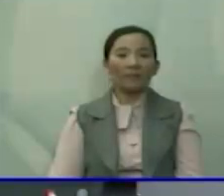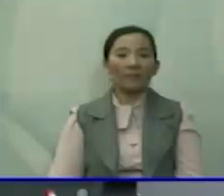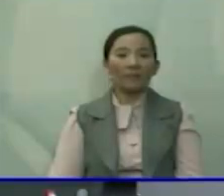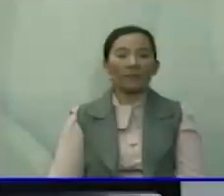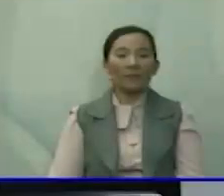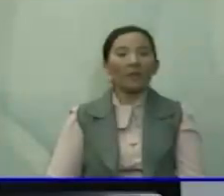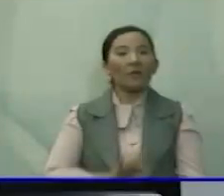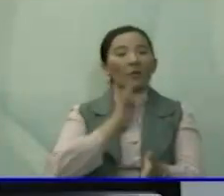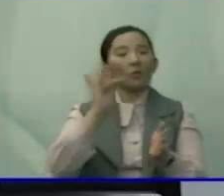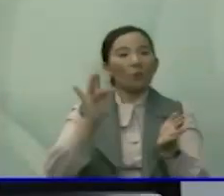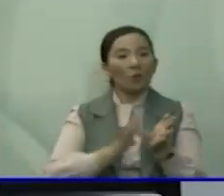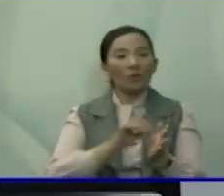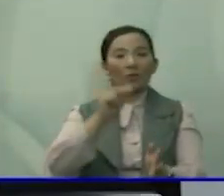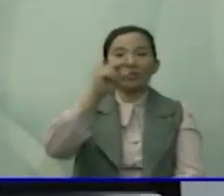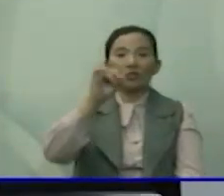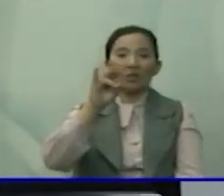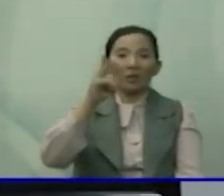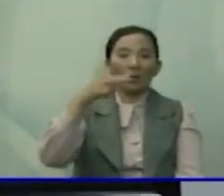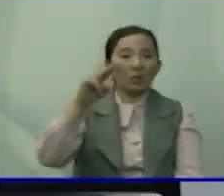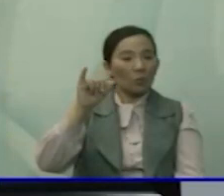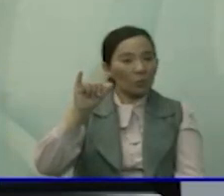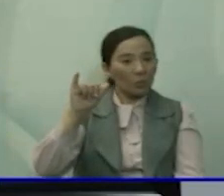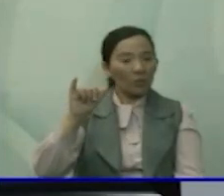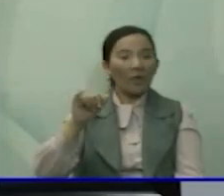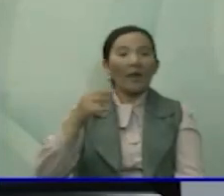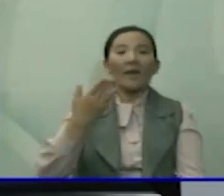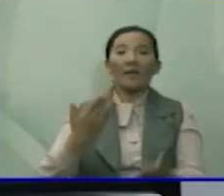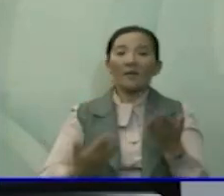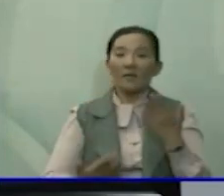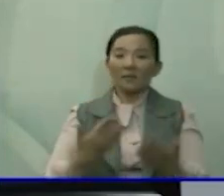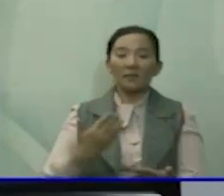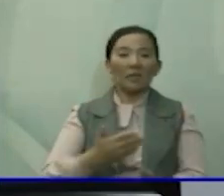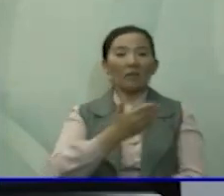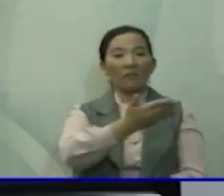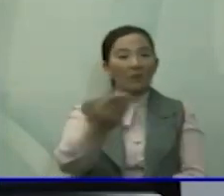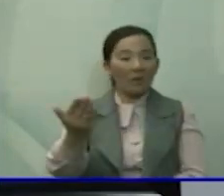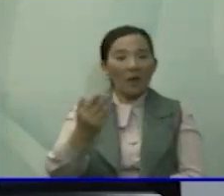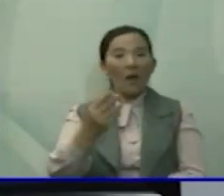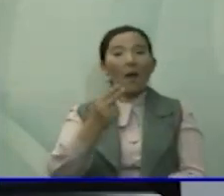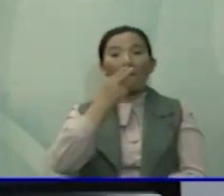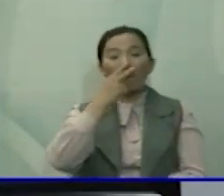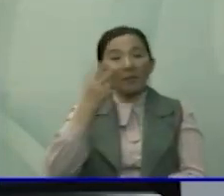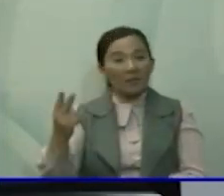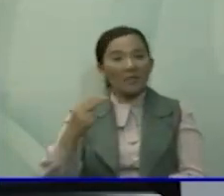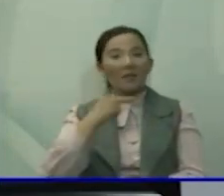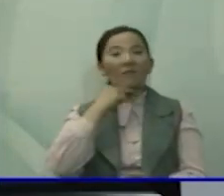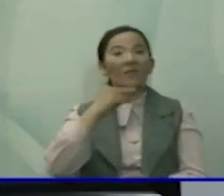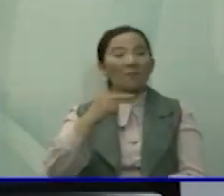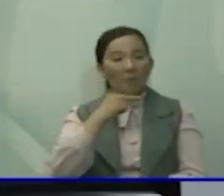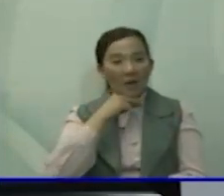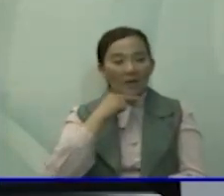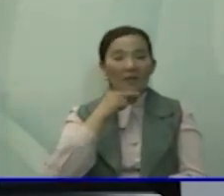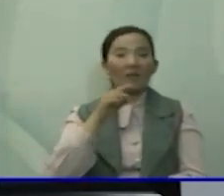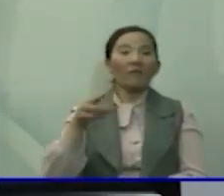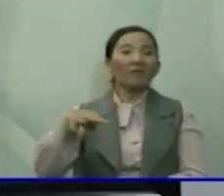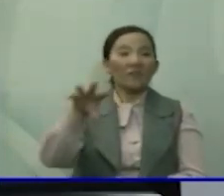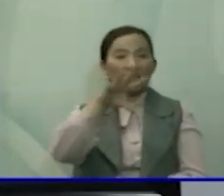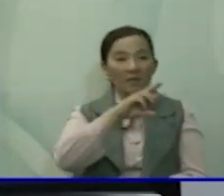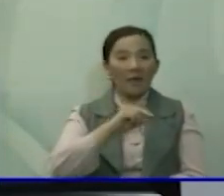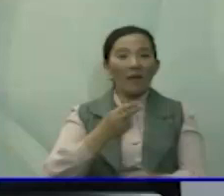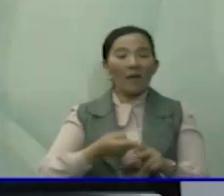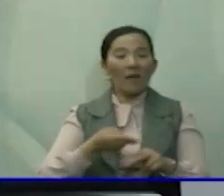городе чэнду если вы обратили внимание все эти